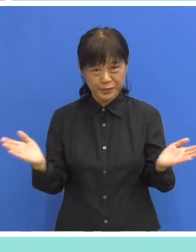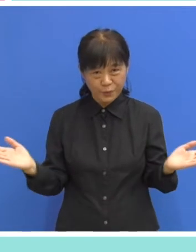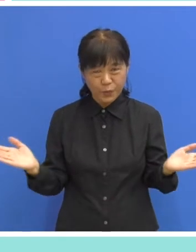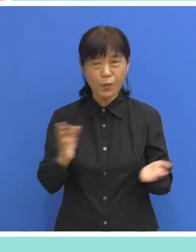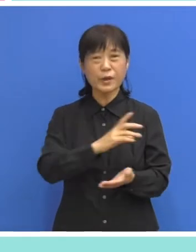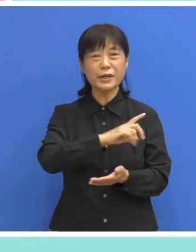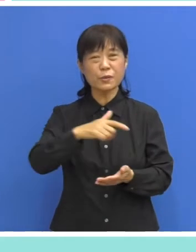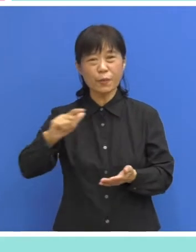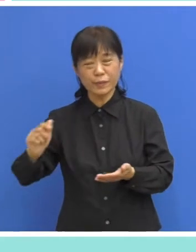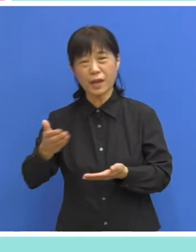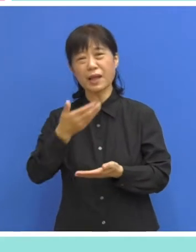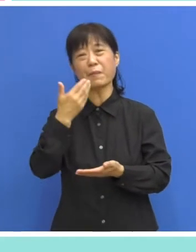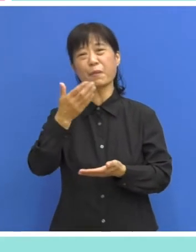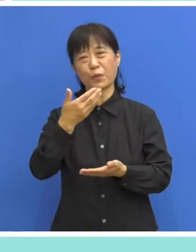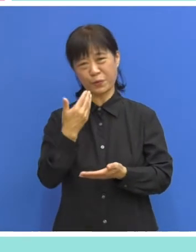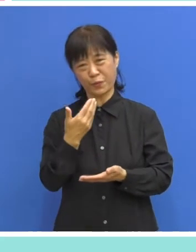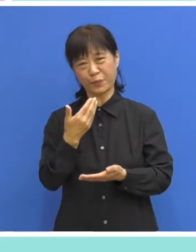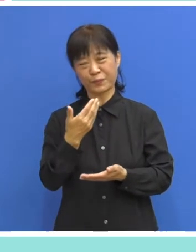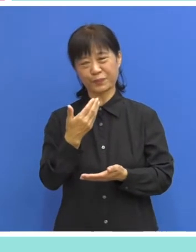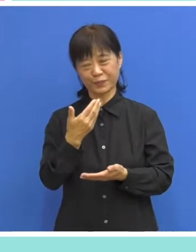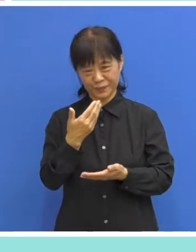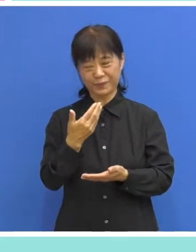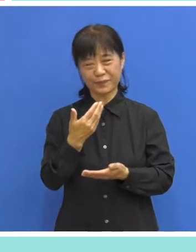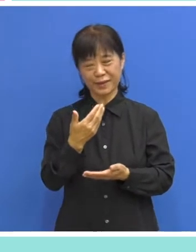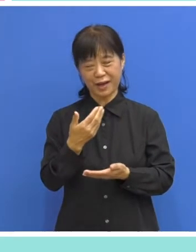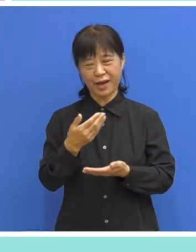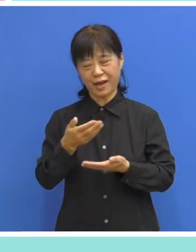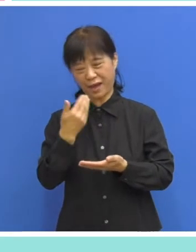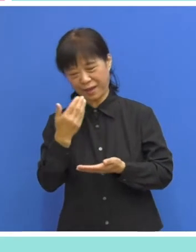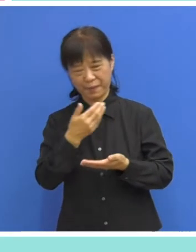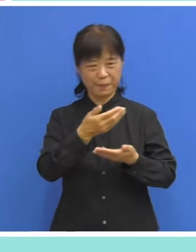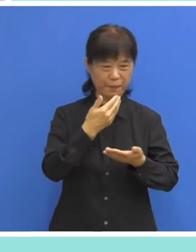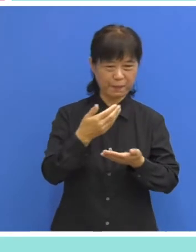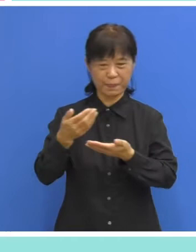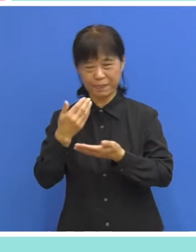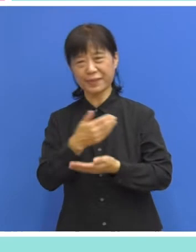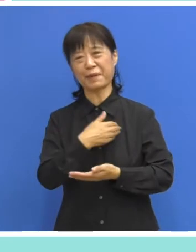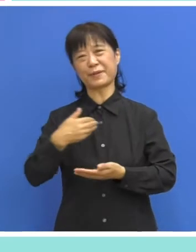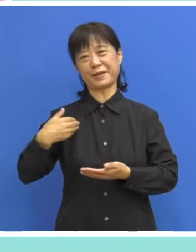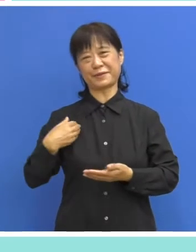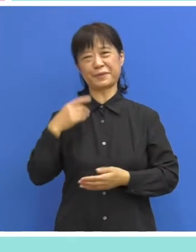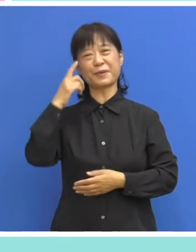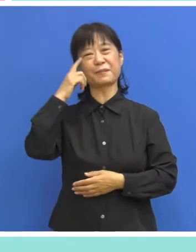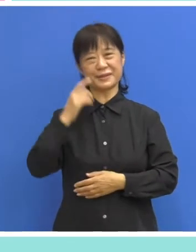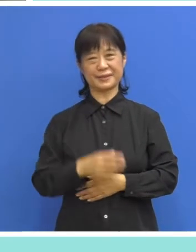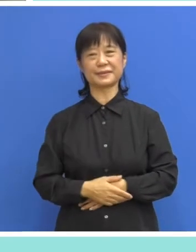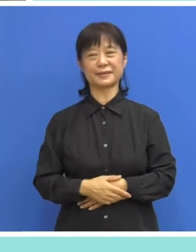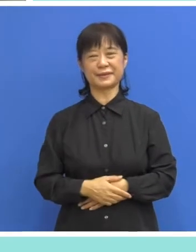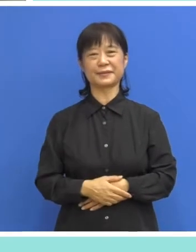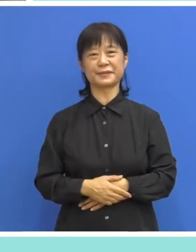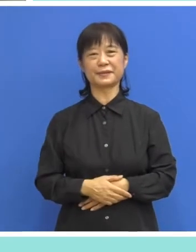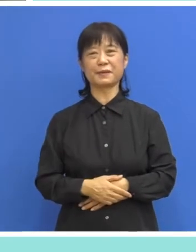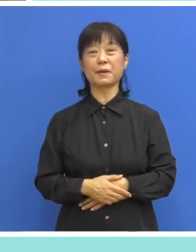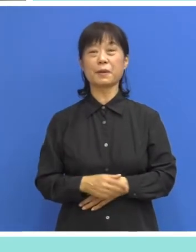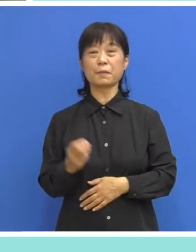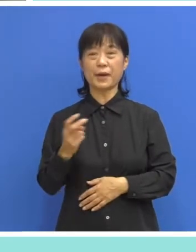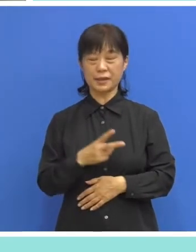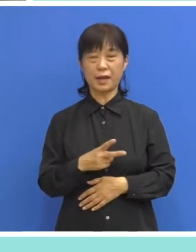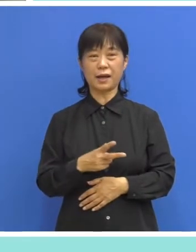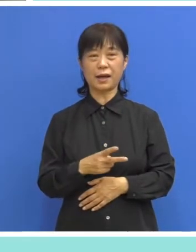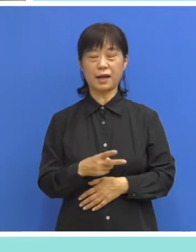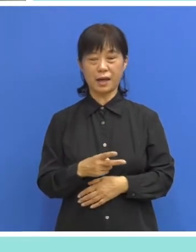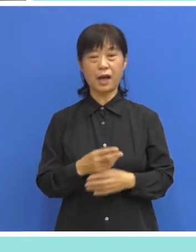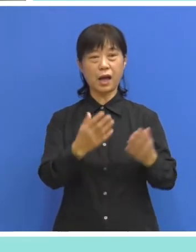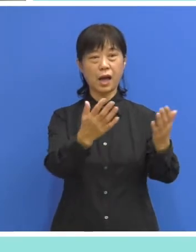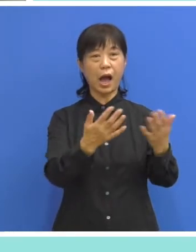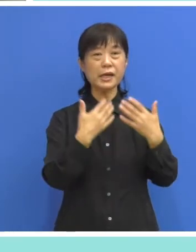なメニューが、皆さんが大好きな、いろんなものが楽しめるんじゃないかなと思ってます。うん、でこれといつも